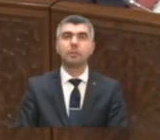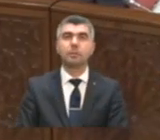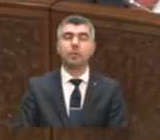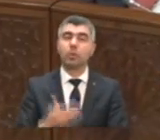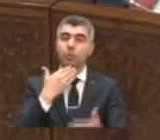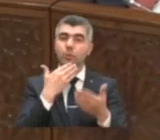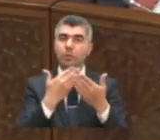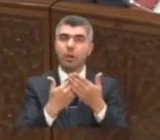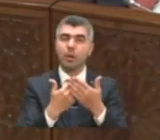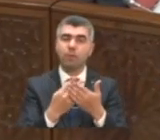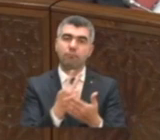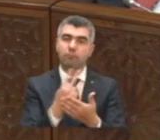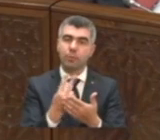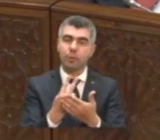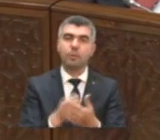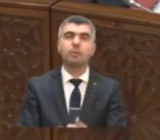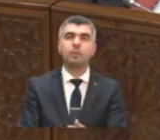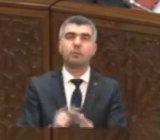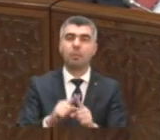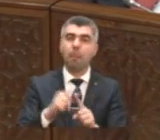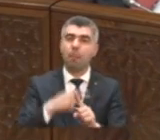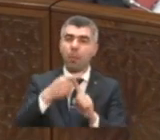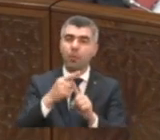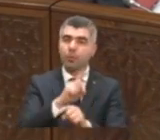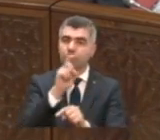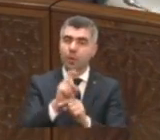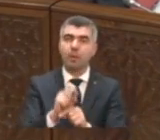سيد النائبات على التعقيب ديالكم. فقط